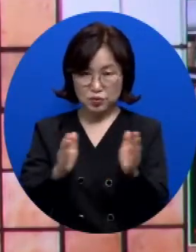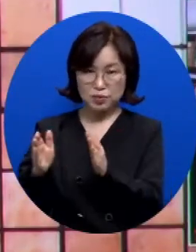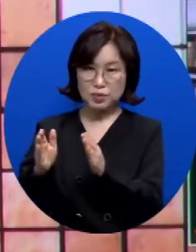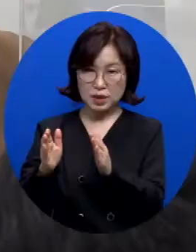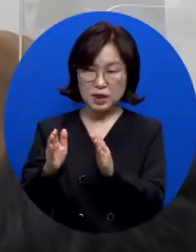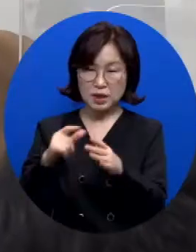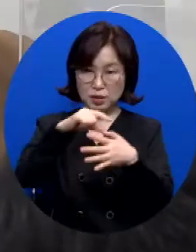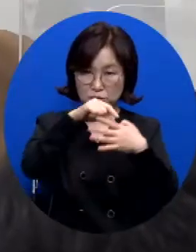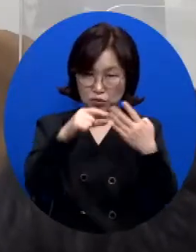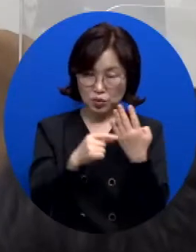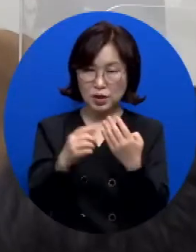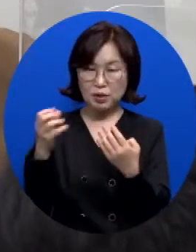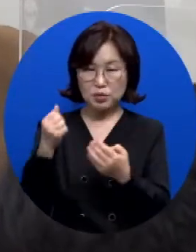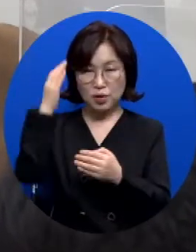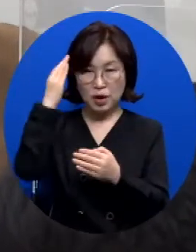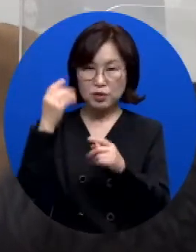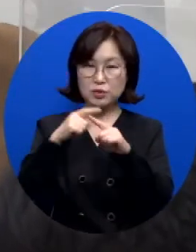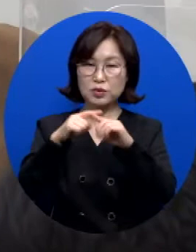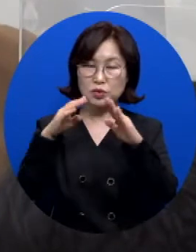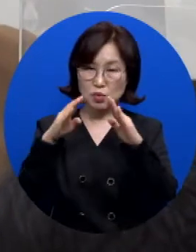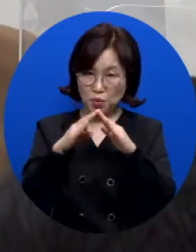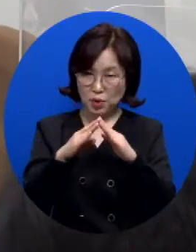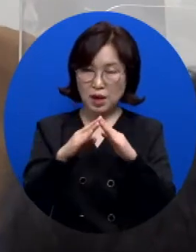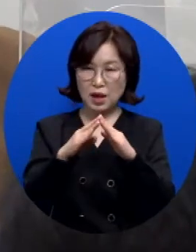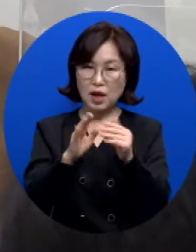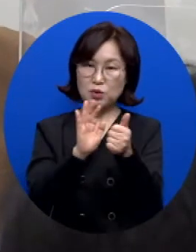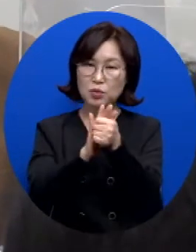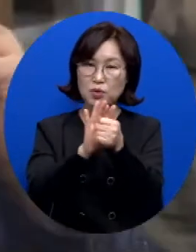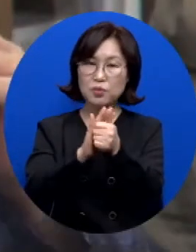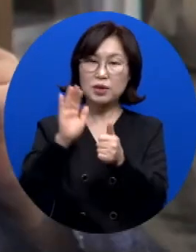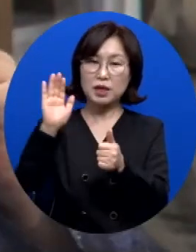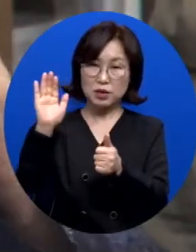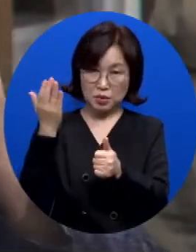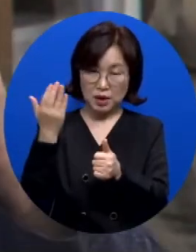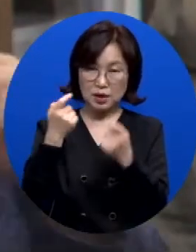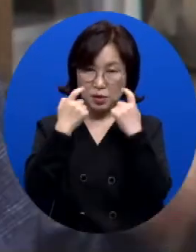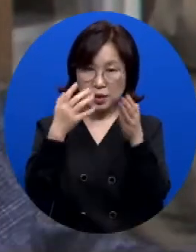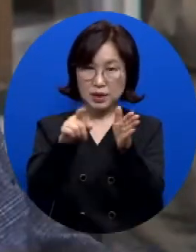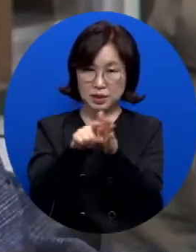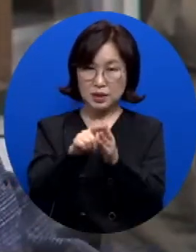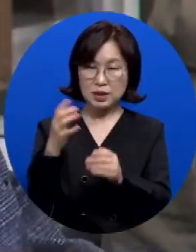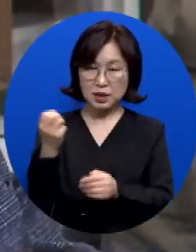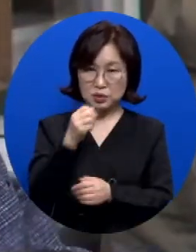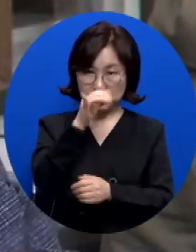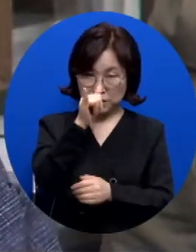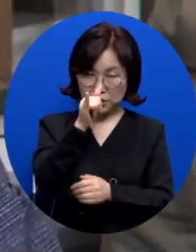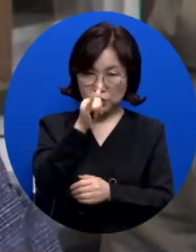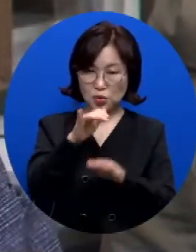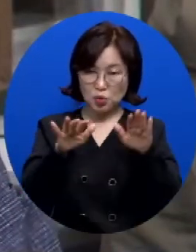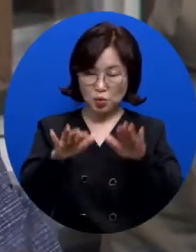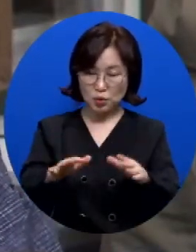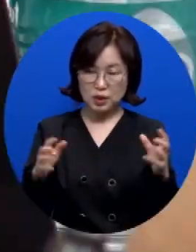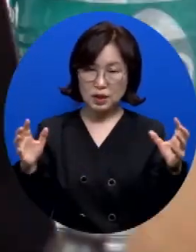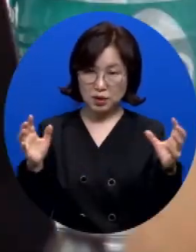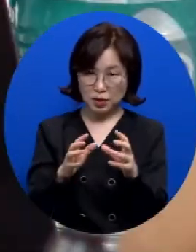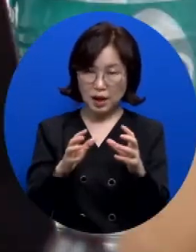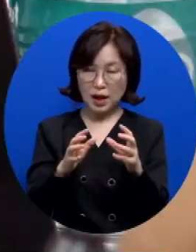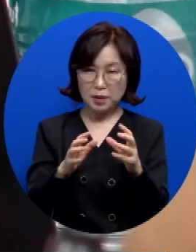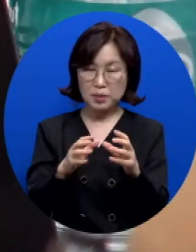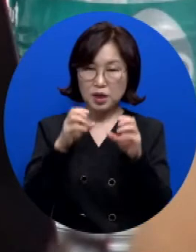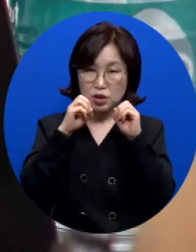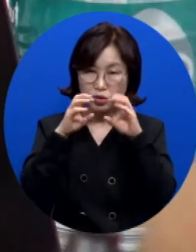콘텐츠가 한국교회에 작게나마 도움이 될 것이라고 확신한다 며 오늘의 연합이 한국 선교가